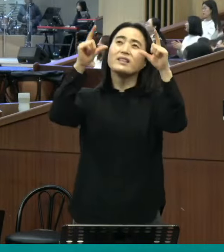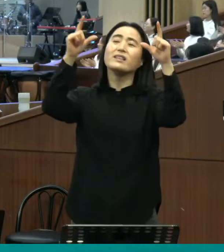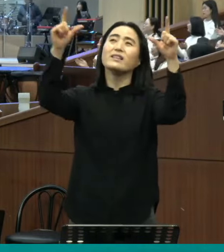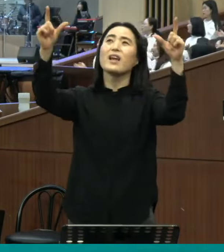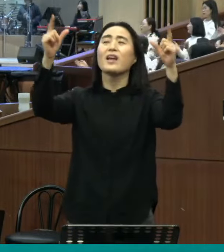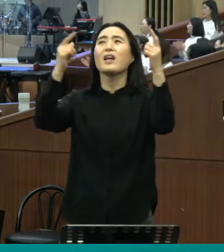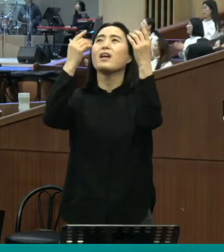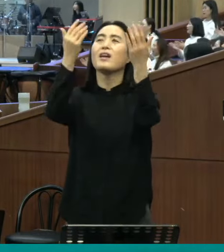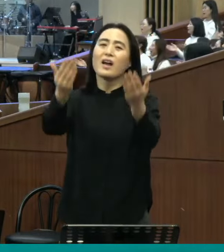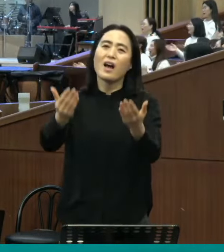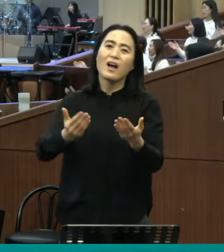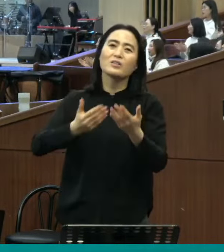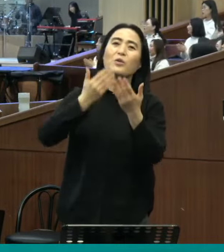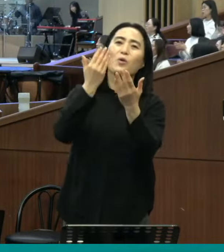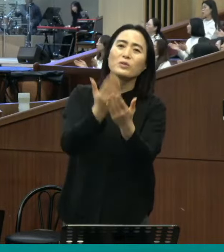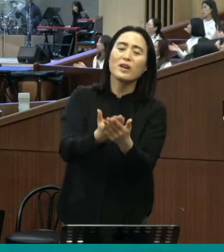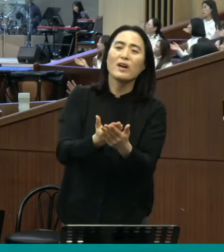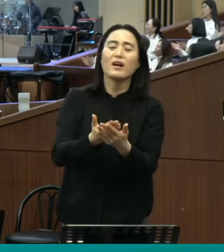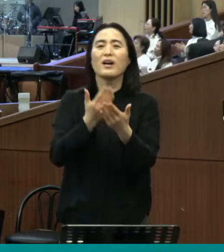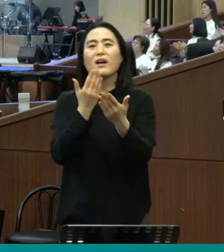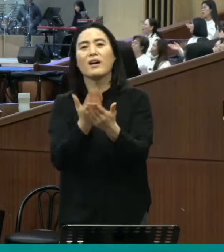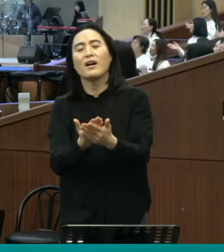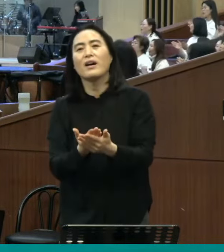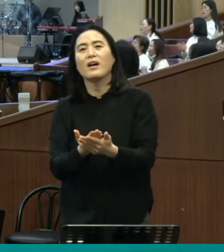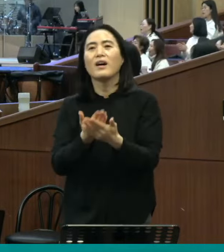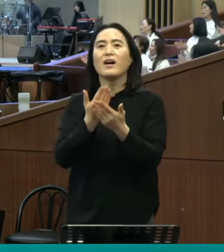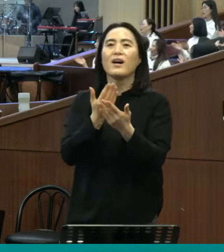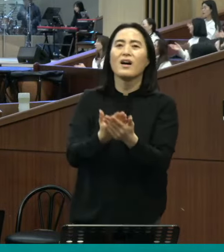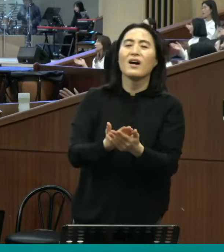뜨게 하소서.